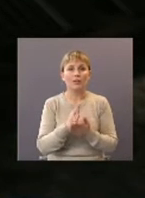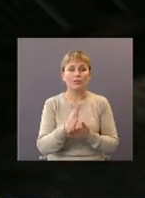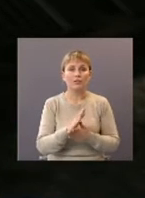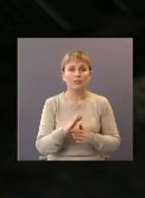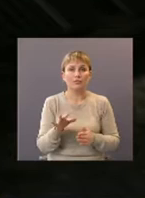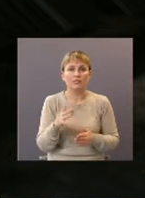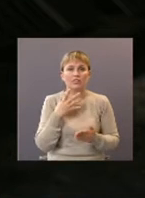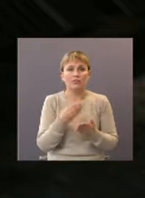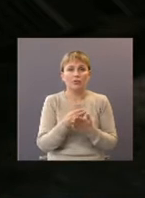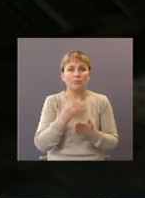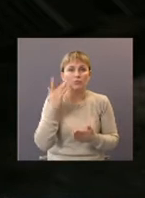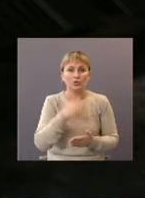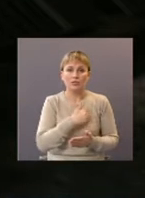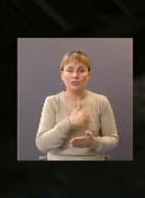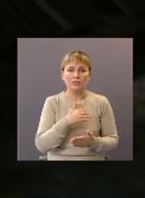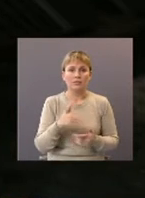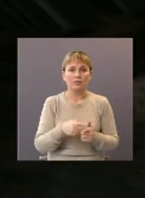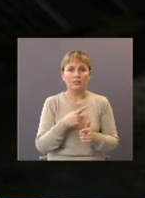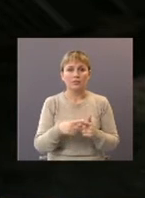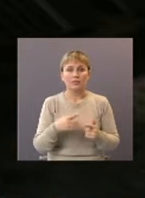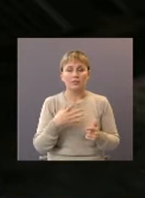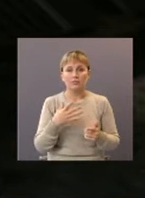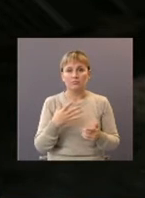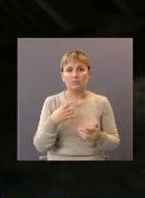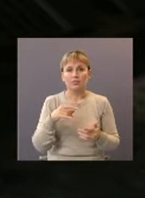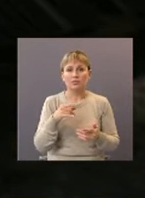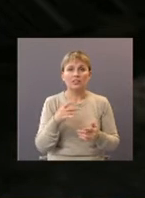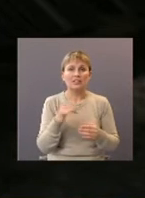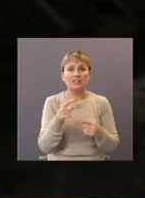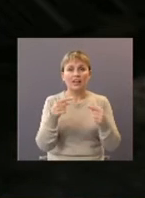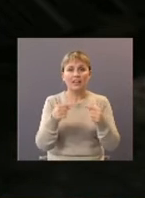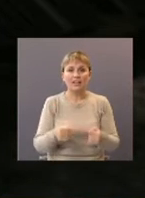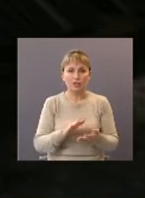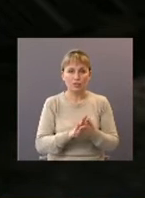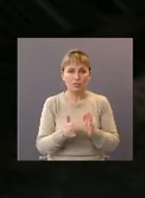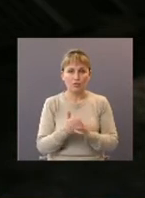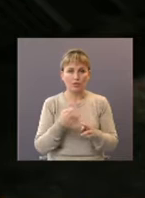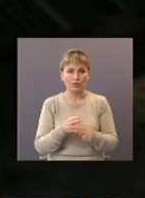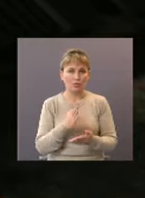только из собственных предпочтений, либо из собственных капризов, а исходя из конкретной ситуации, в которой